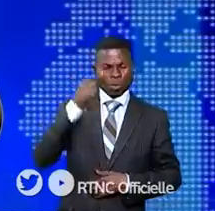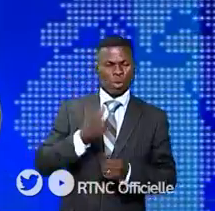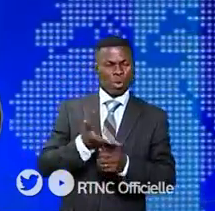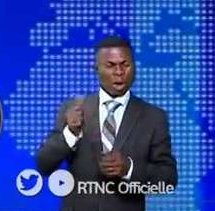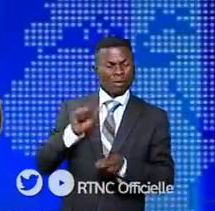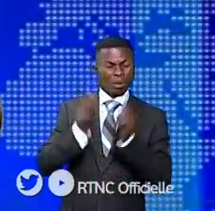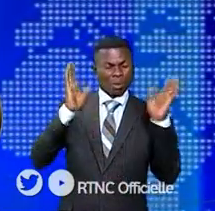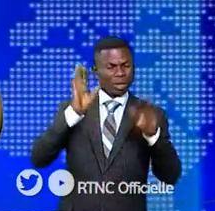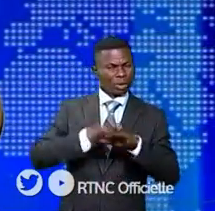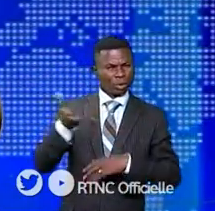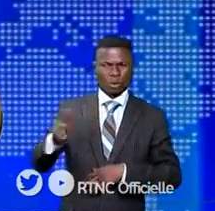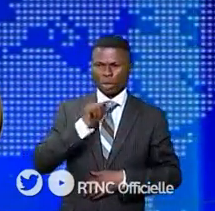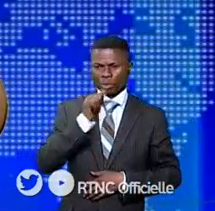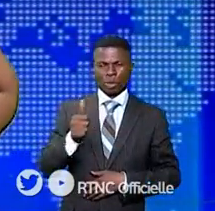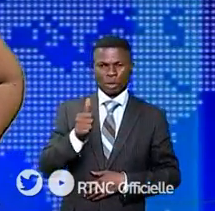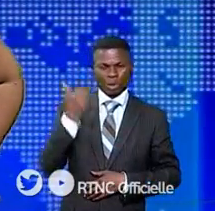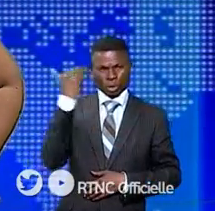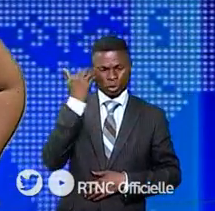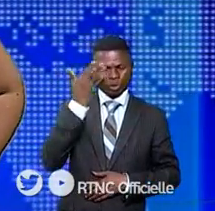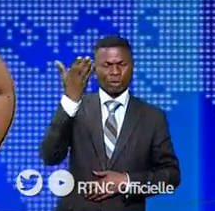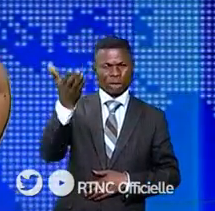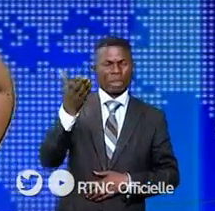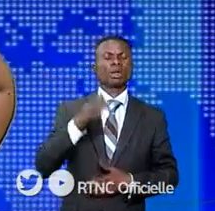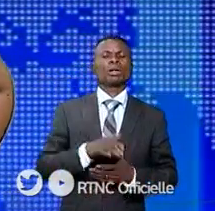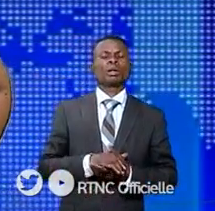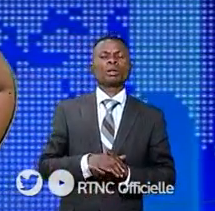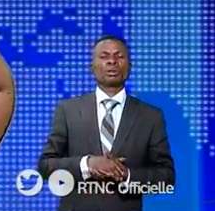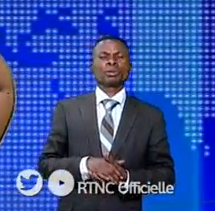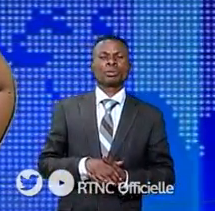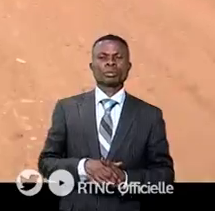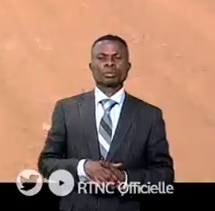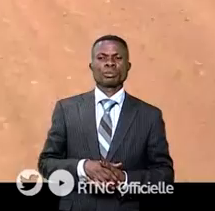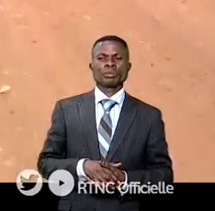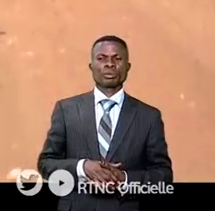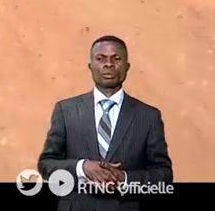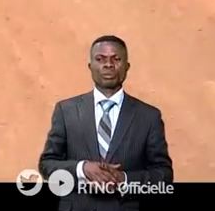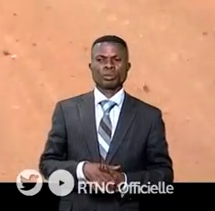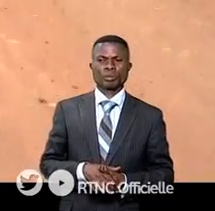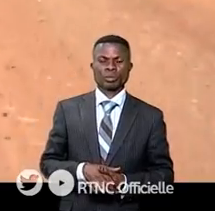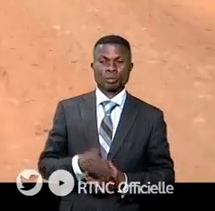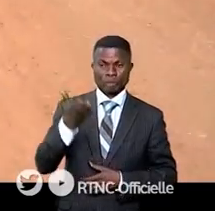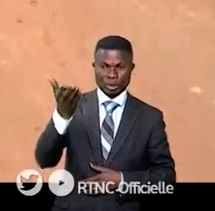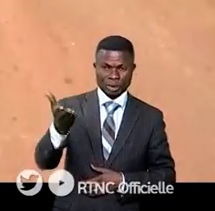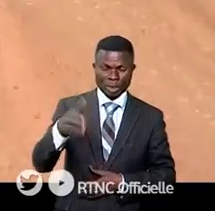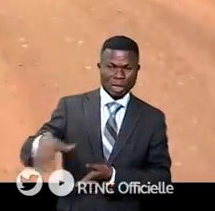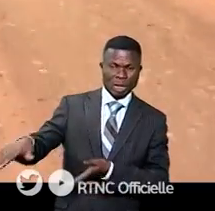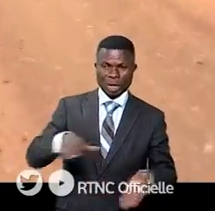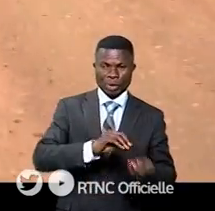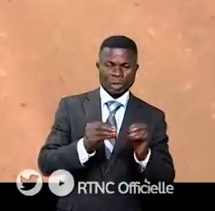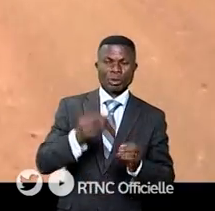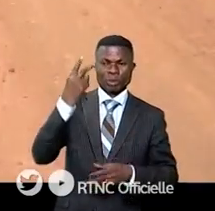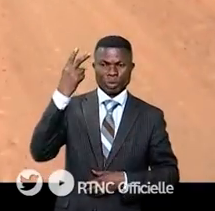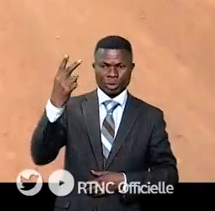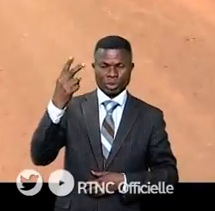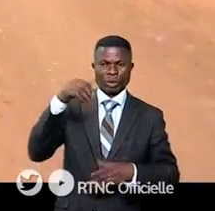le pire. Dans cette partie de la RDC, Blaise Boko Kassanza l'a découvert et il en parle. Nous sommes sur la route nationale numéro